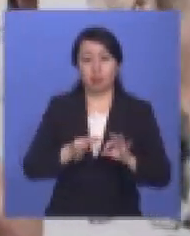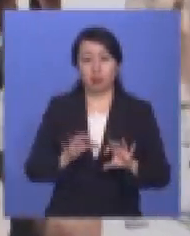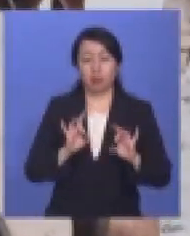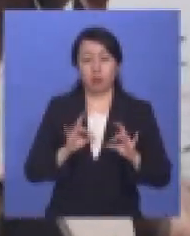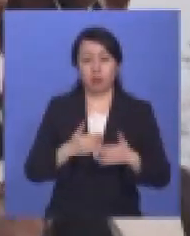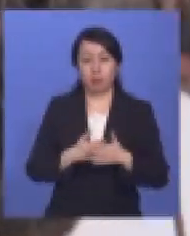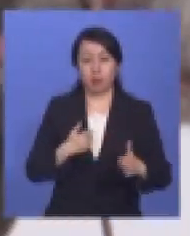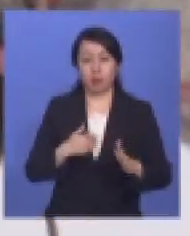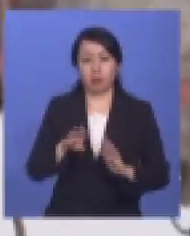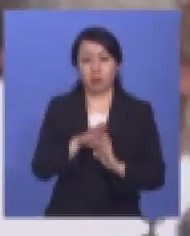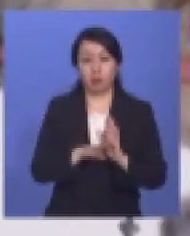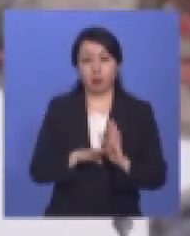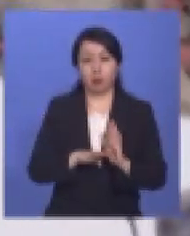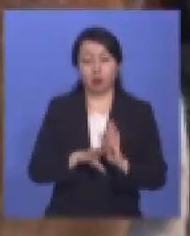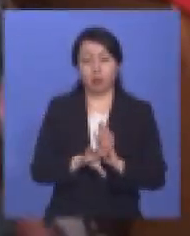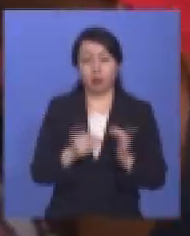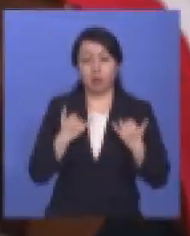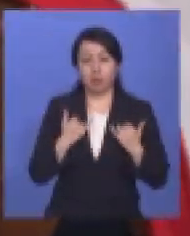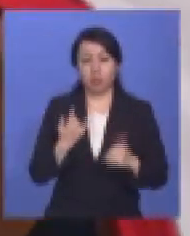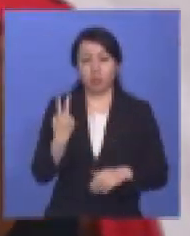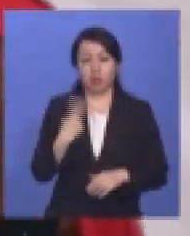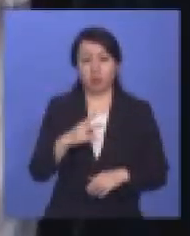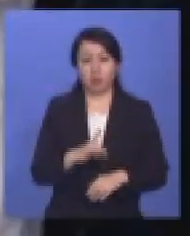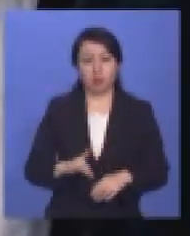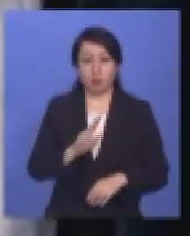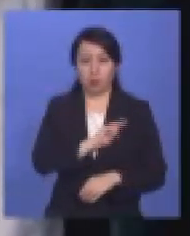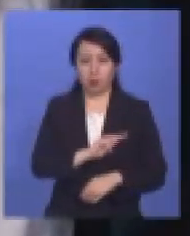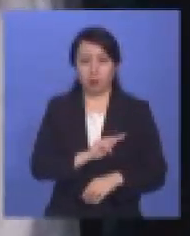объяснив свою предвыборную программу. Сейчас ее штаб в 20 регионах работает полноценно.